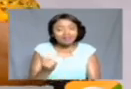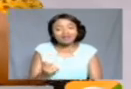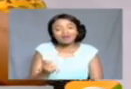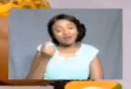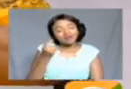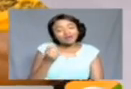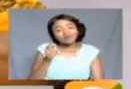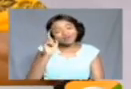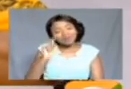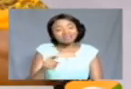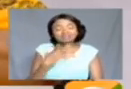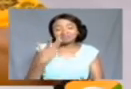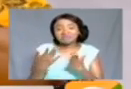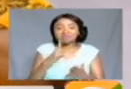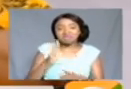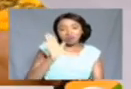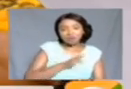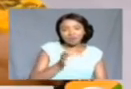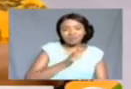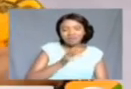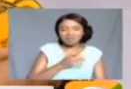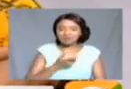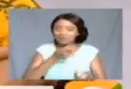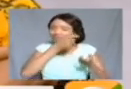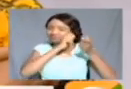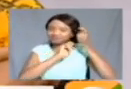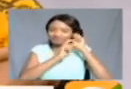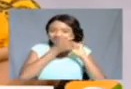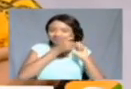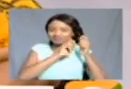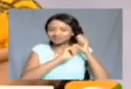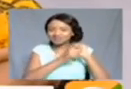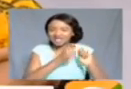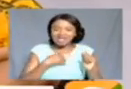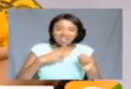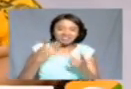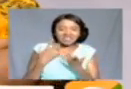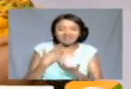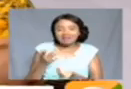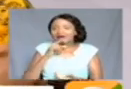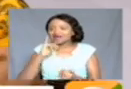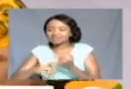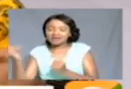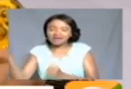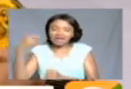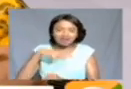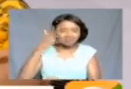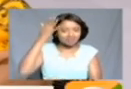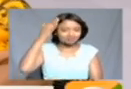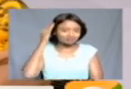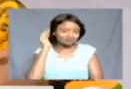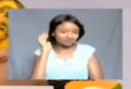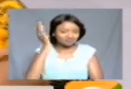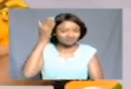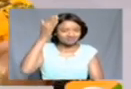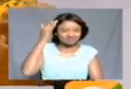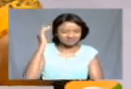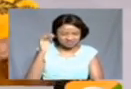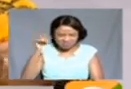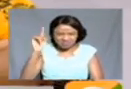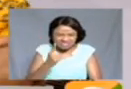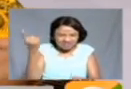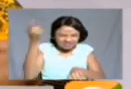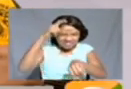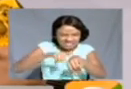Ati mama umekaa labda umesongonyeza kwa sababu anakija, hata tengeneza ile mikia, ondosha taka. kwa ni hizo taka hisa wewe ndo unakuja kuziona size na